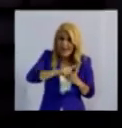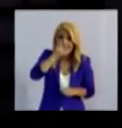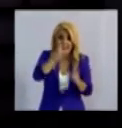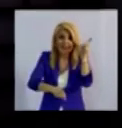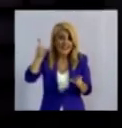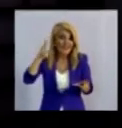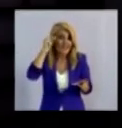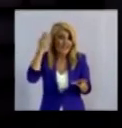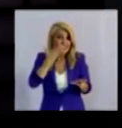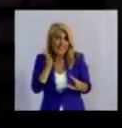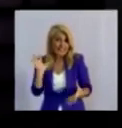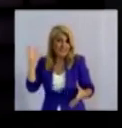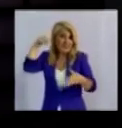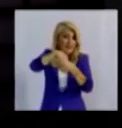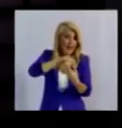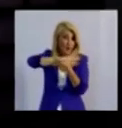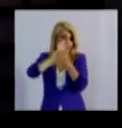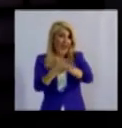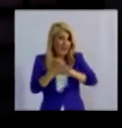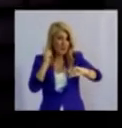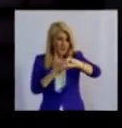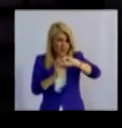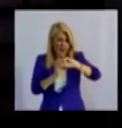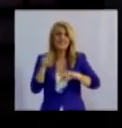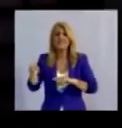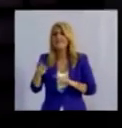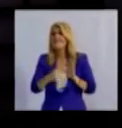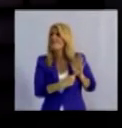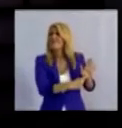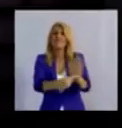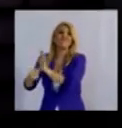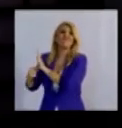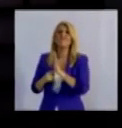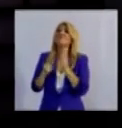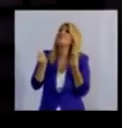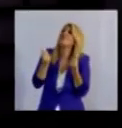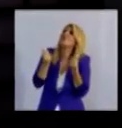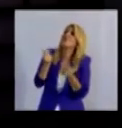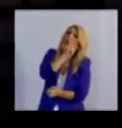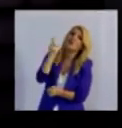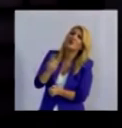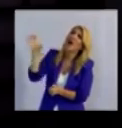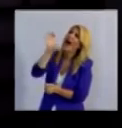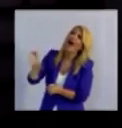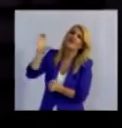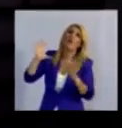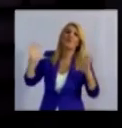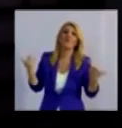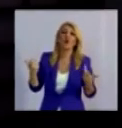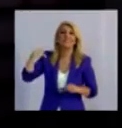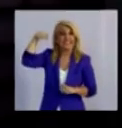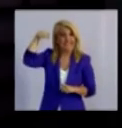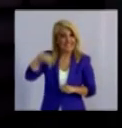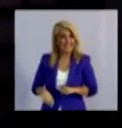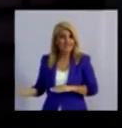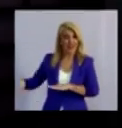είναι νομίζω οι καλύτεροι πρεσβευτές του ευρωπαϊκού τρόπου ζωής και θα μας μεταφέρουν σήμερα μέσα από τις εμπειρίες τους την εικόνα